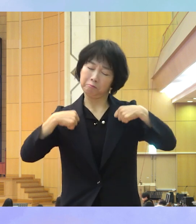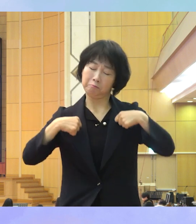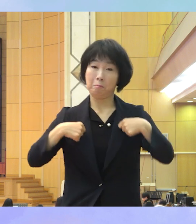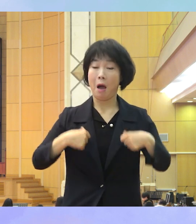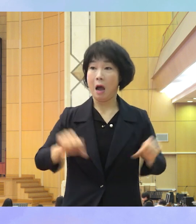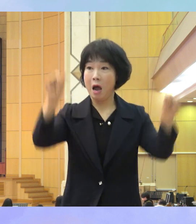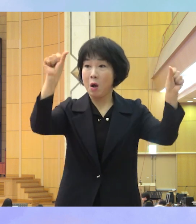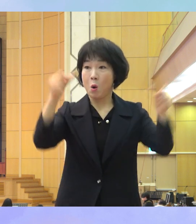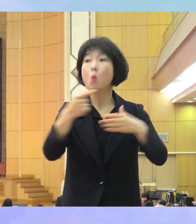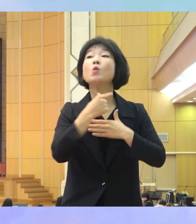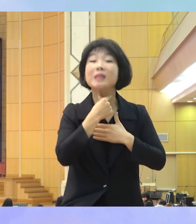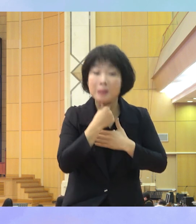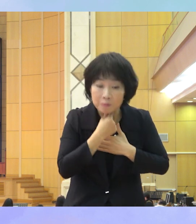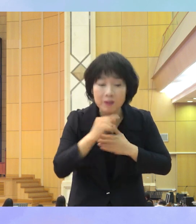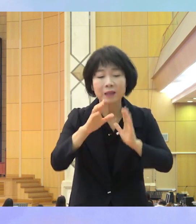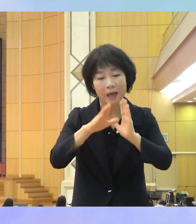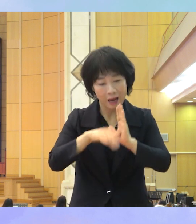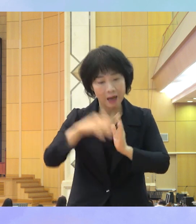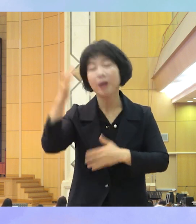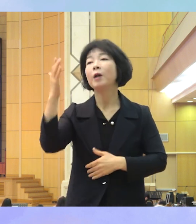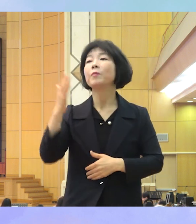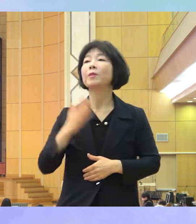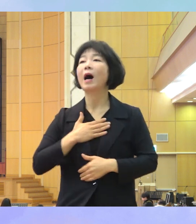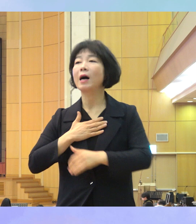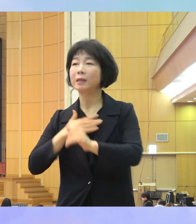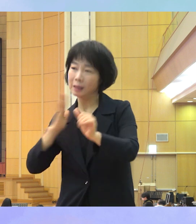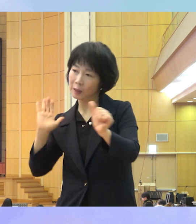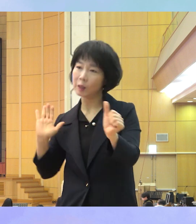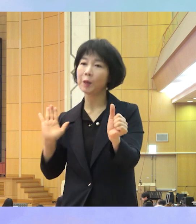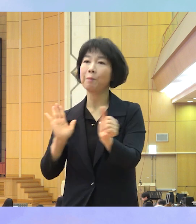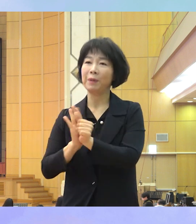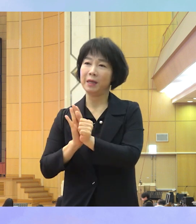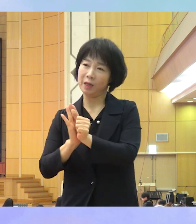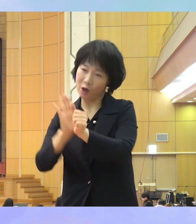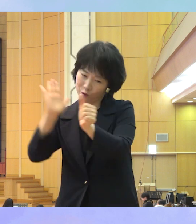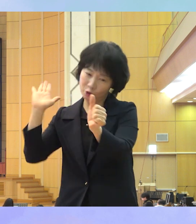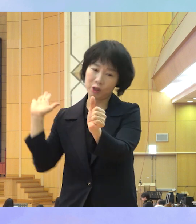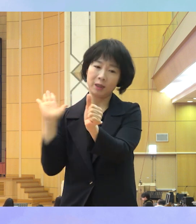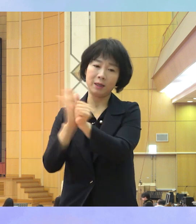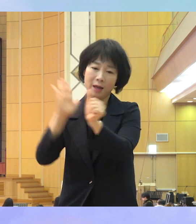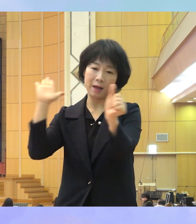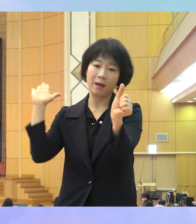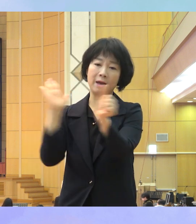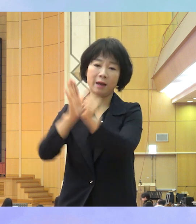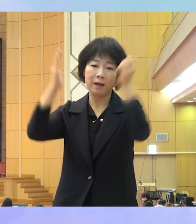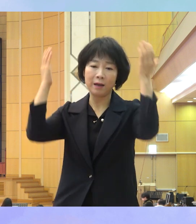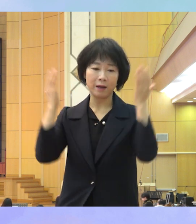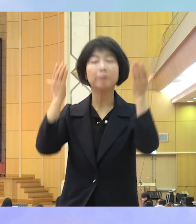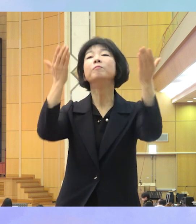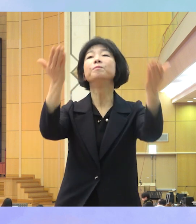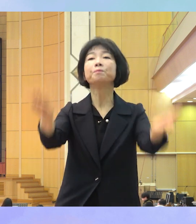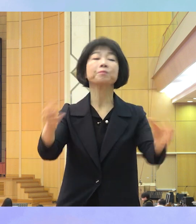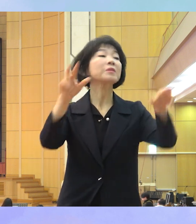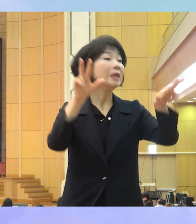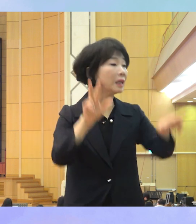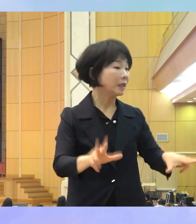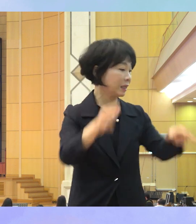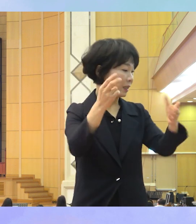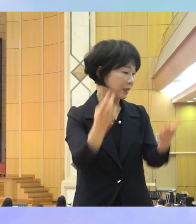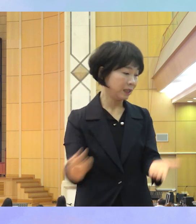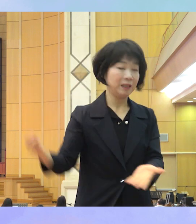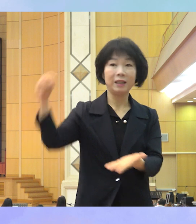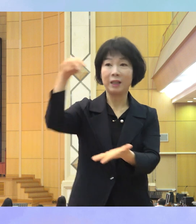매일처럼 주저앉고 싶을 때 나를 밀어주시네. 일어나